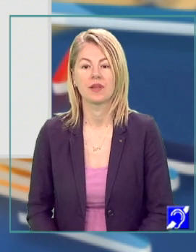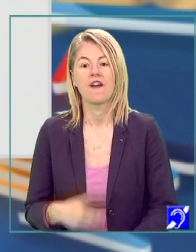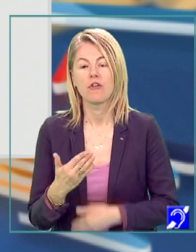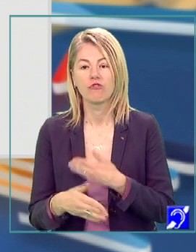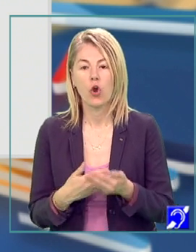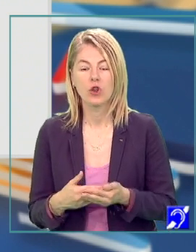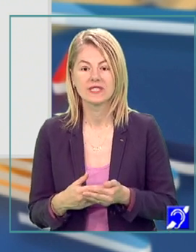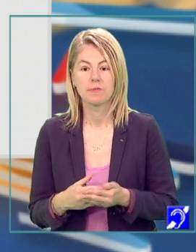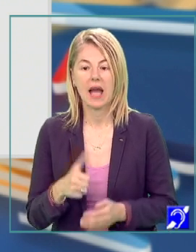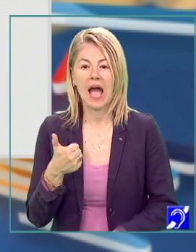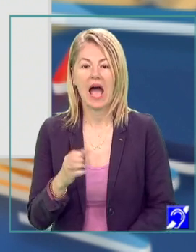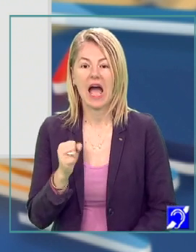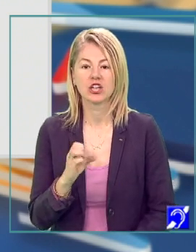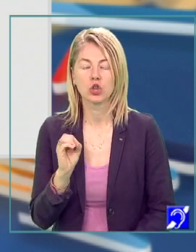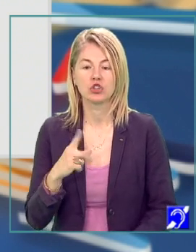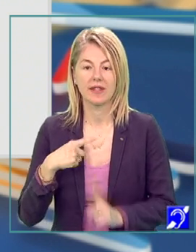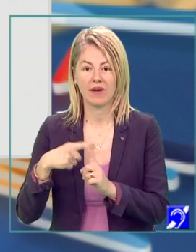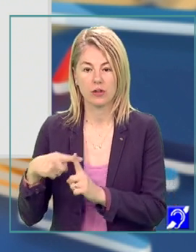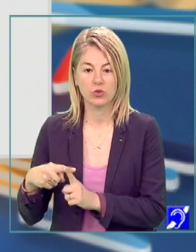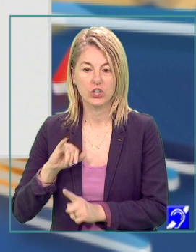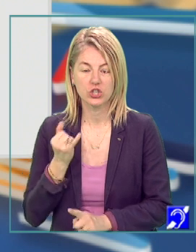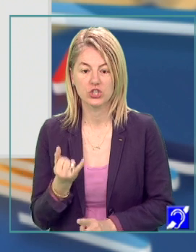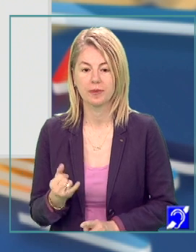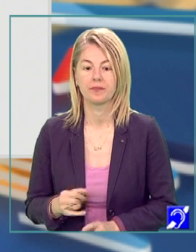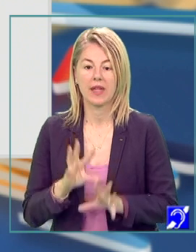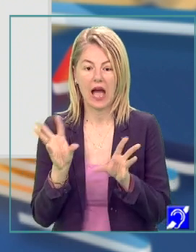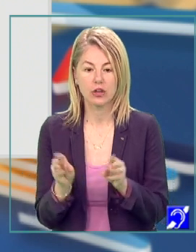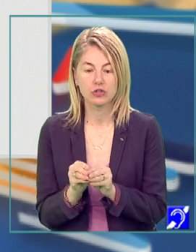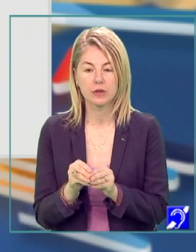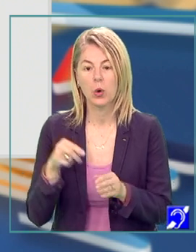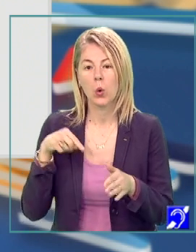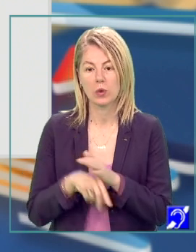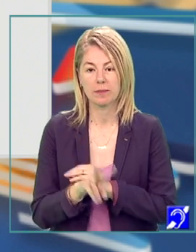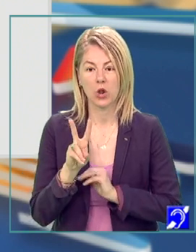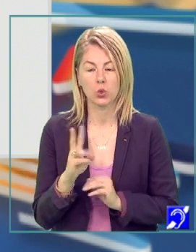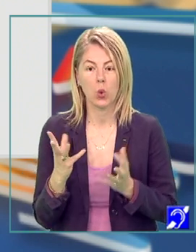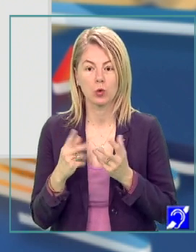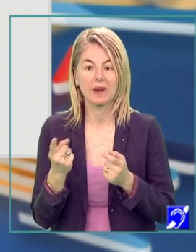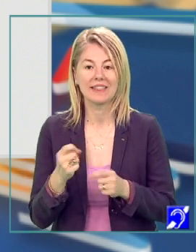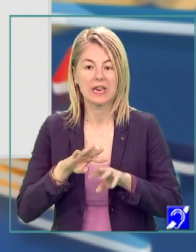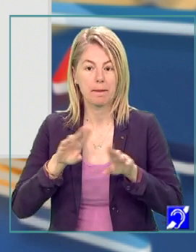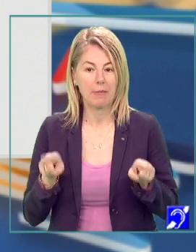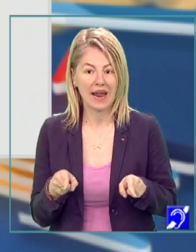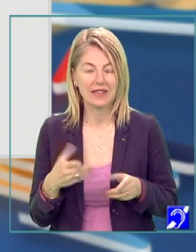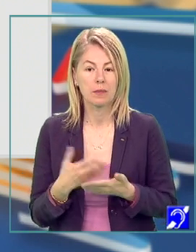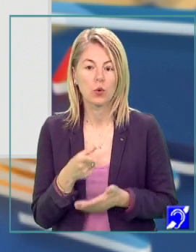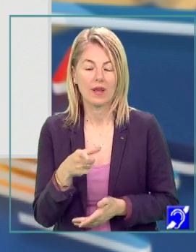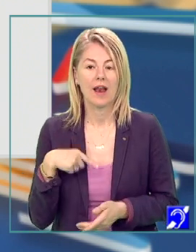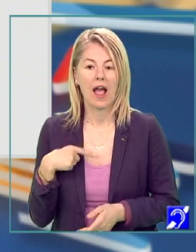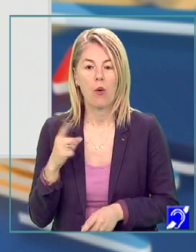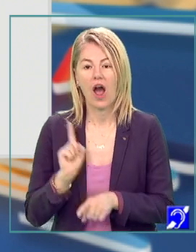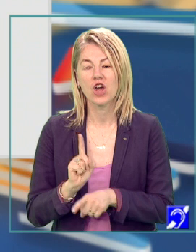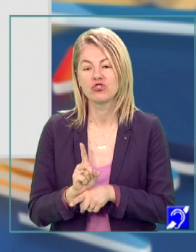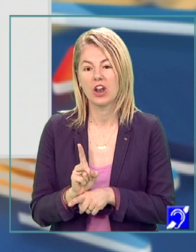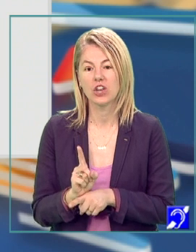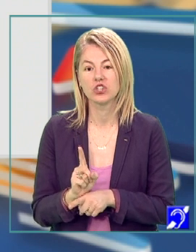Folosim asociativitatea adunării și asociem ultimele două numere din paranteză, pentru că ele deja au